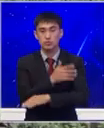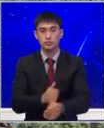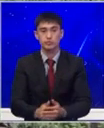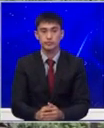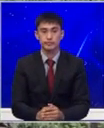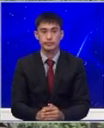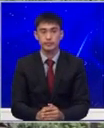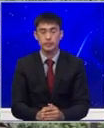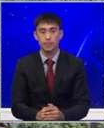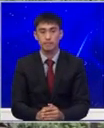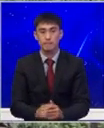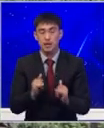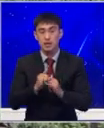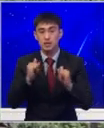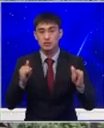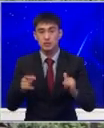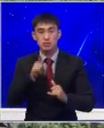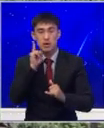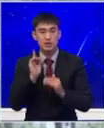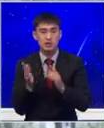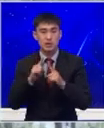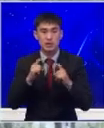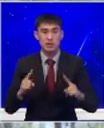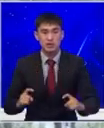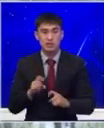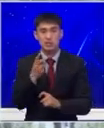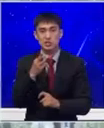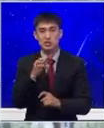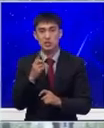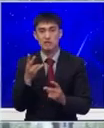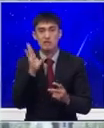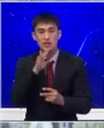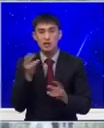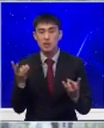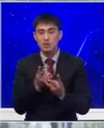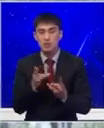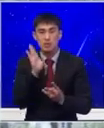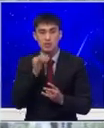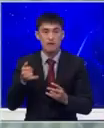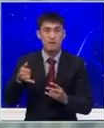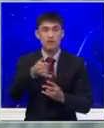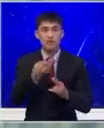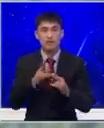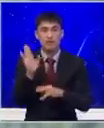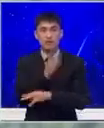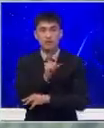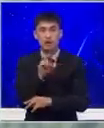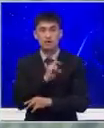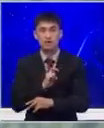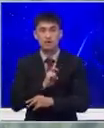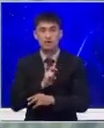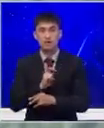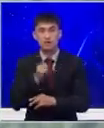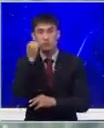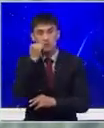для успешного развития молодых елей шеренко вода особенно необходима Однако поливная система в Лесном хозяйстве жала наш уже